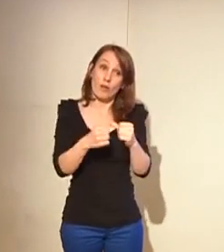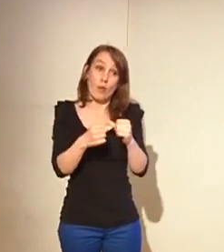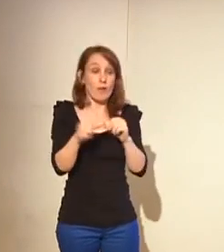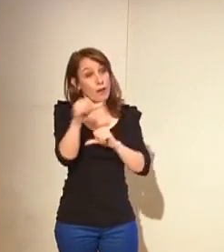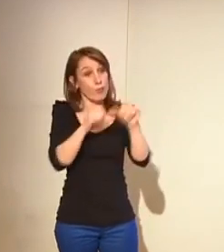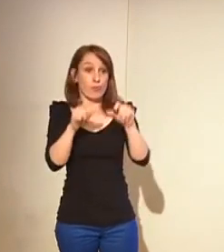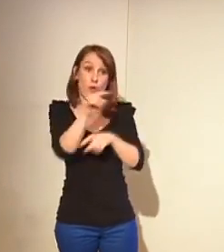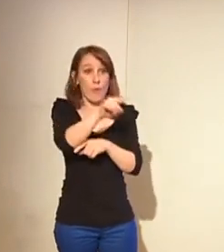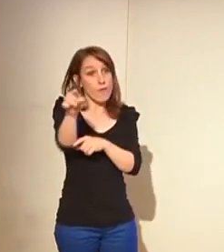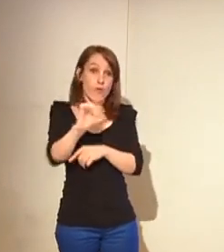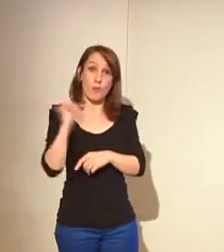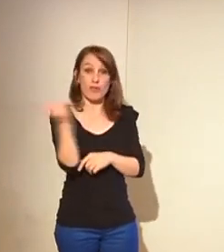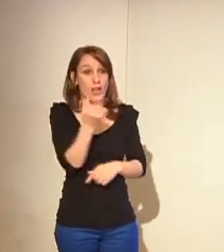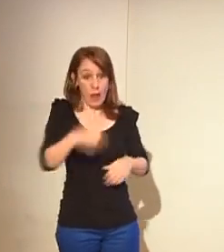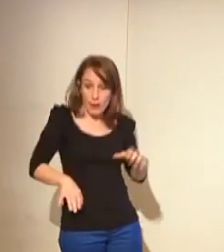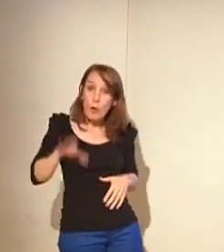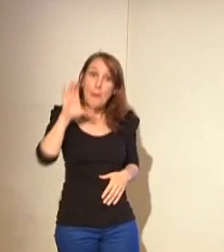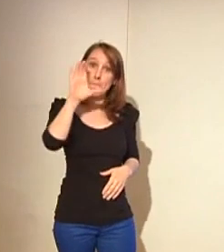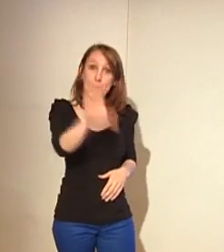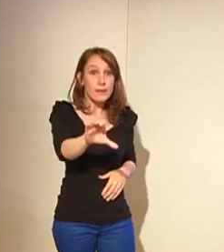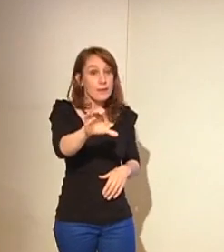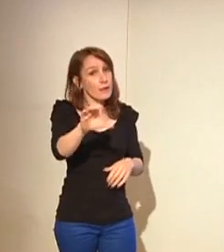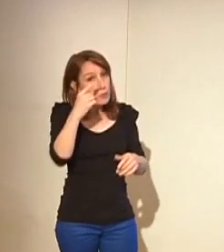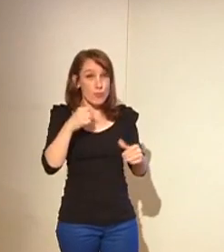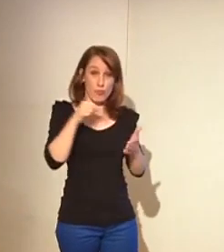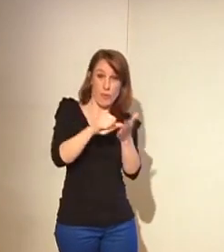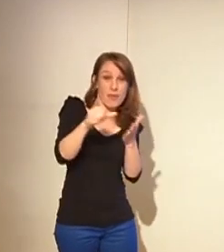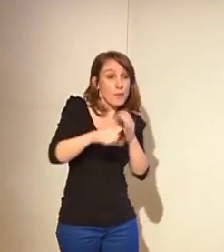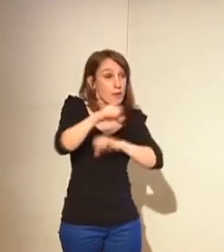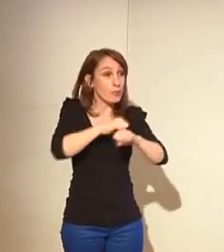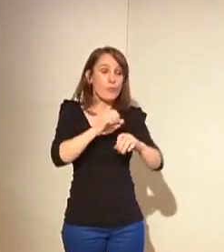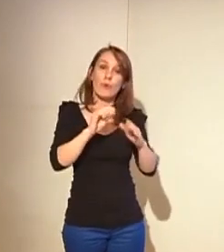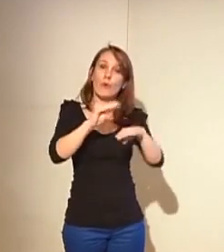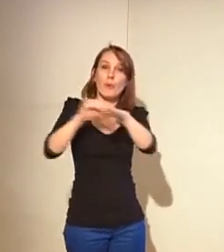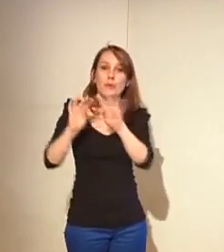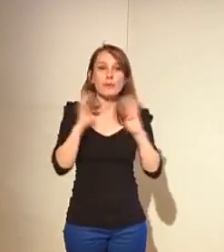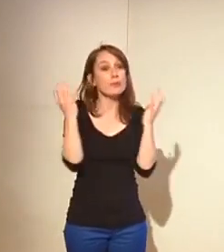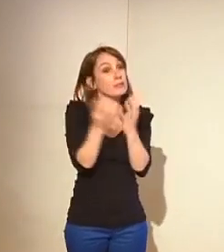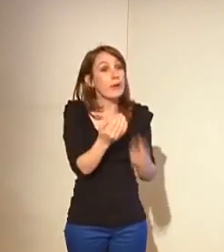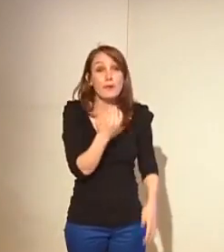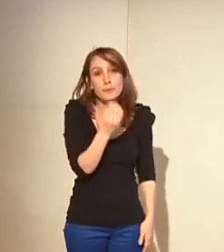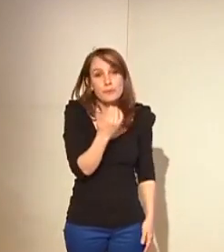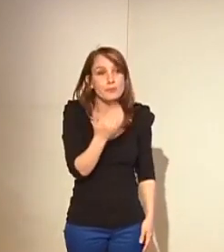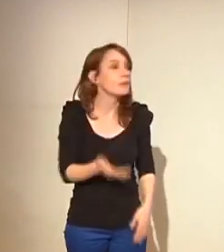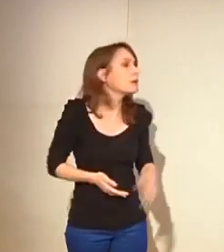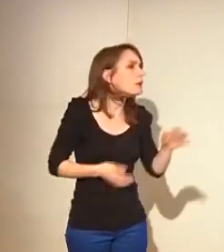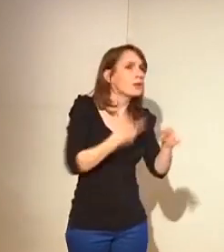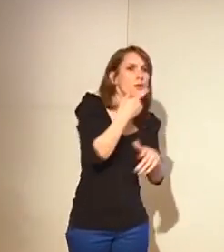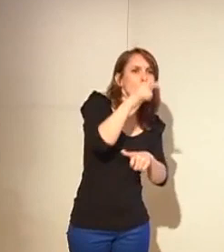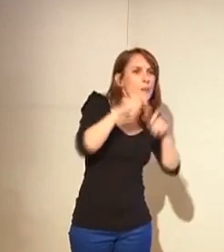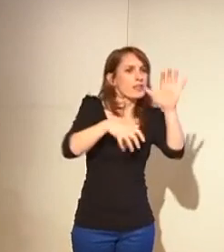beaucoup d'argent que chacun d'entre nous amène beaucoup d'argent et paye pour être au conseil municipal j'ai eu deux demandes de prise de